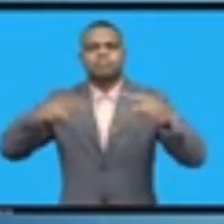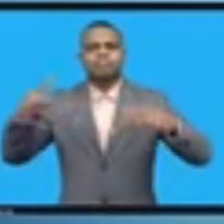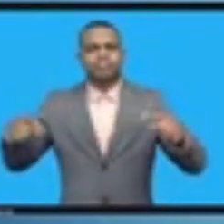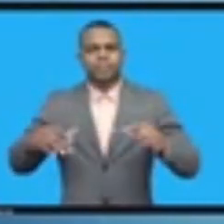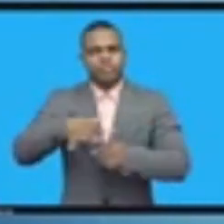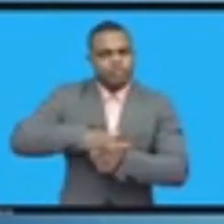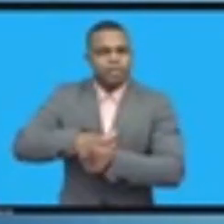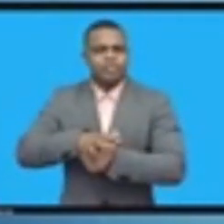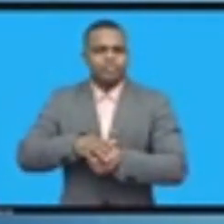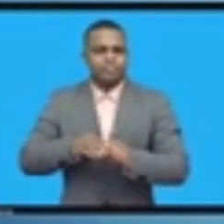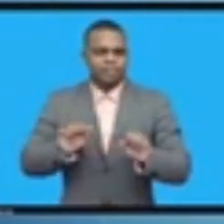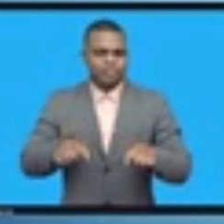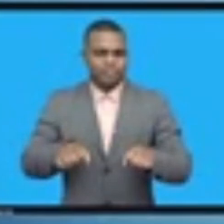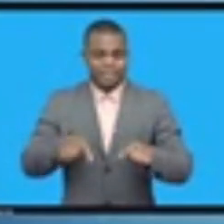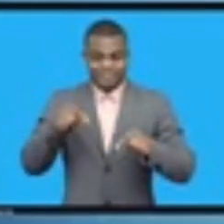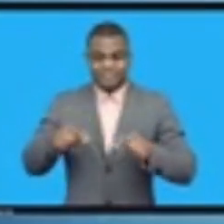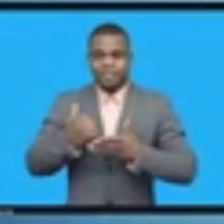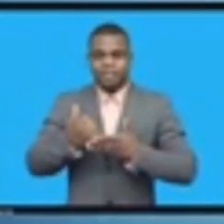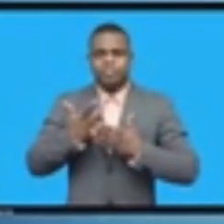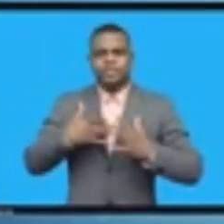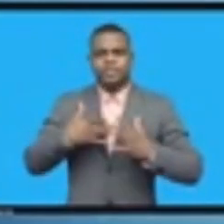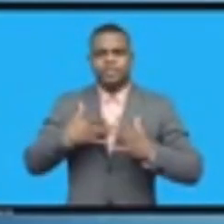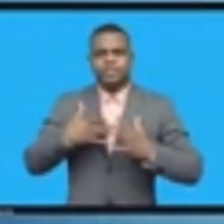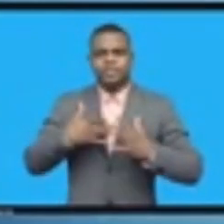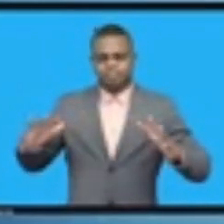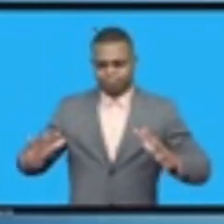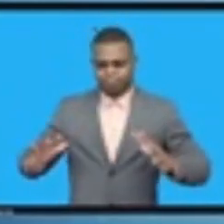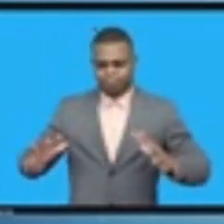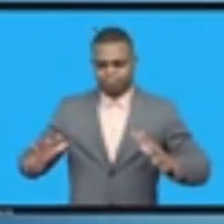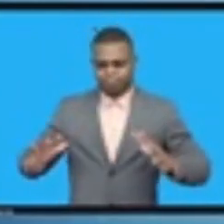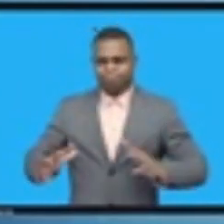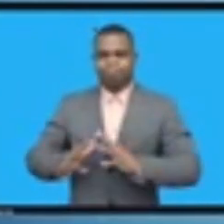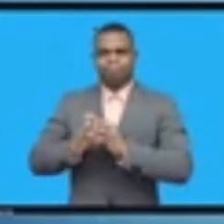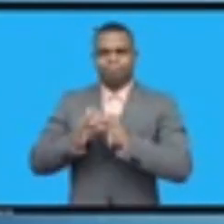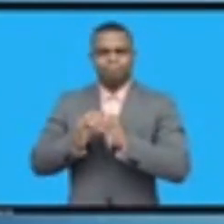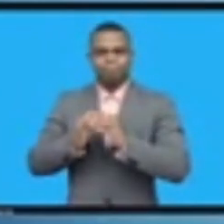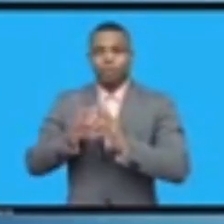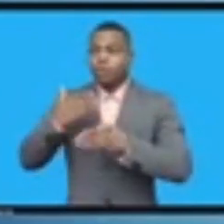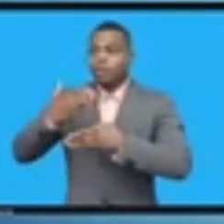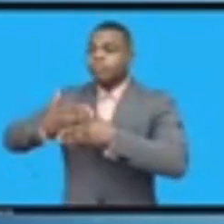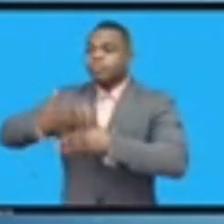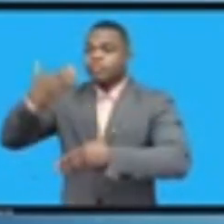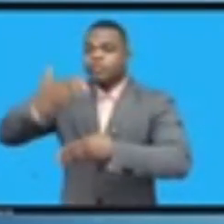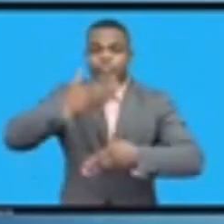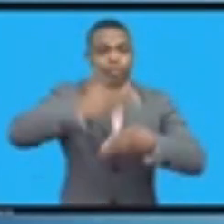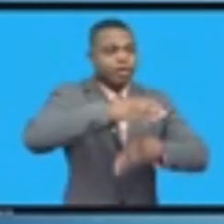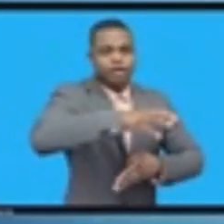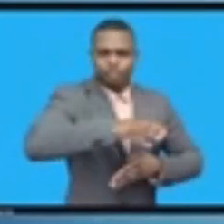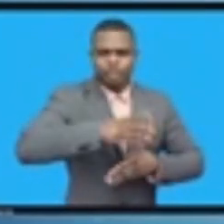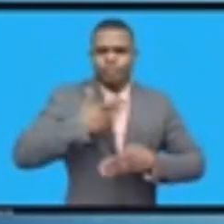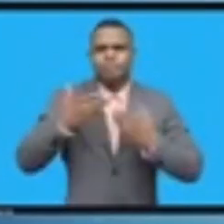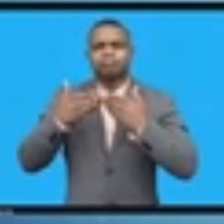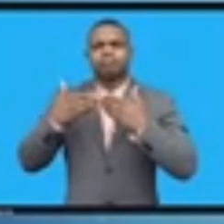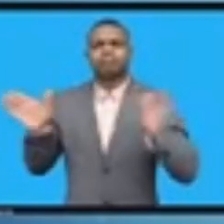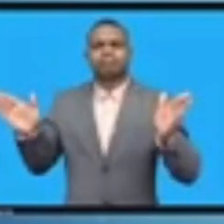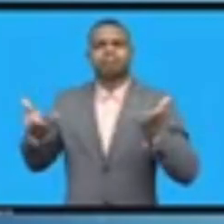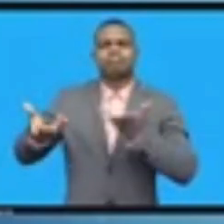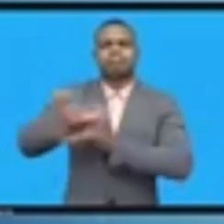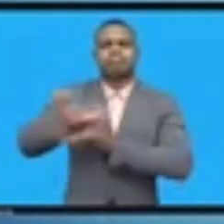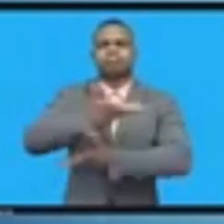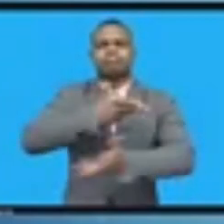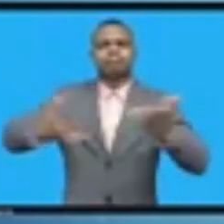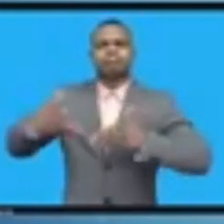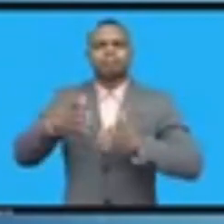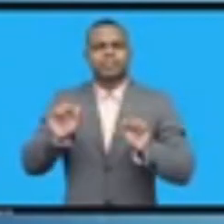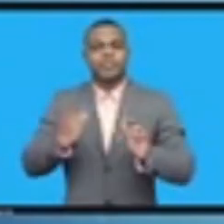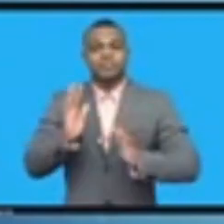络，它依赖于一套共同的技术协议和标准，使这些网络能够相互沟通，从而使我们